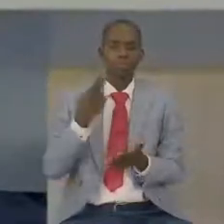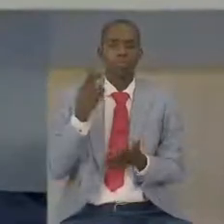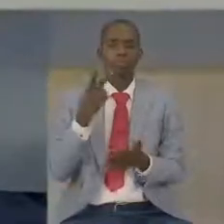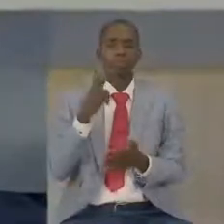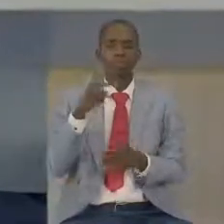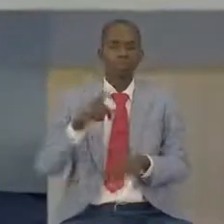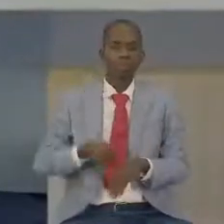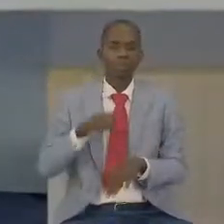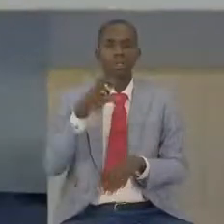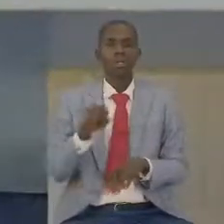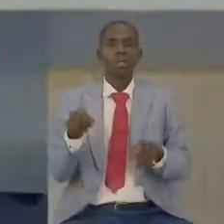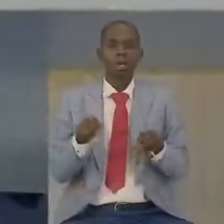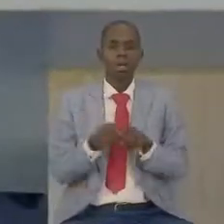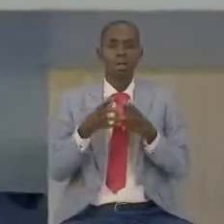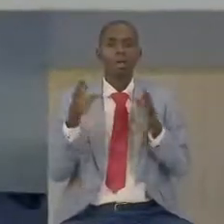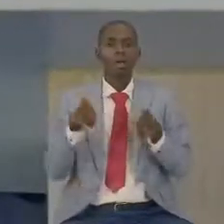possédé.